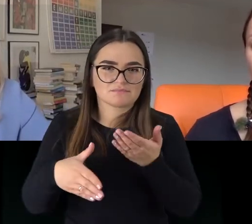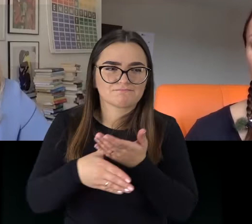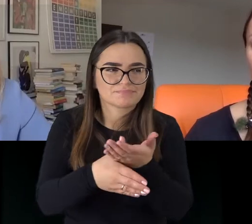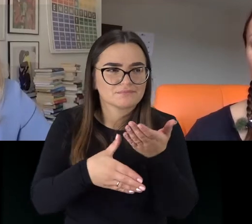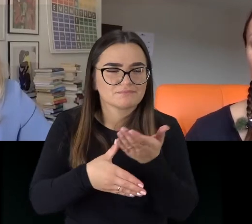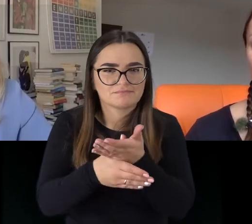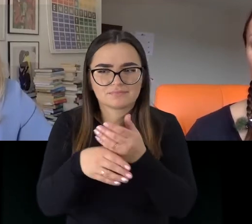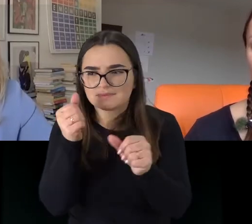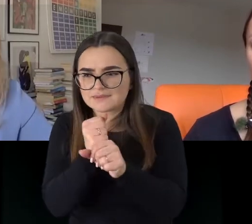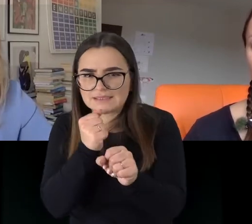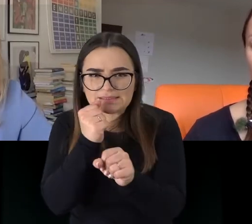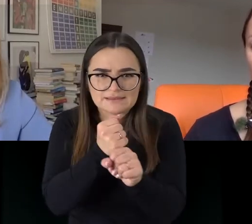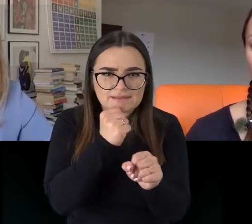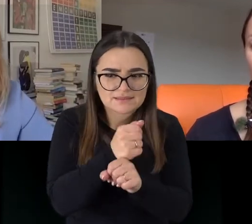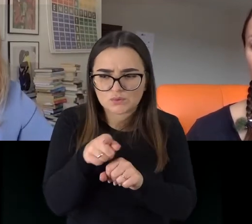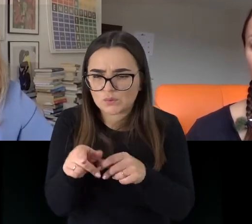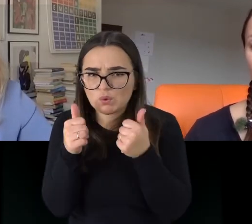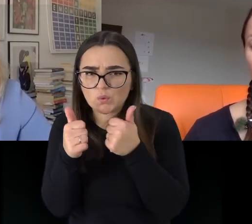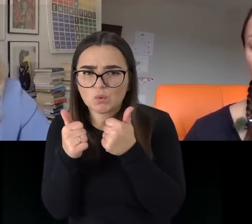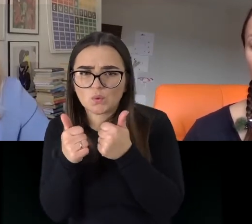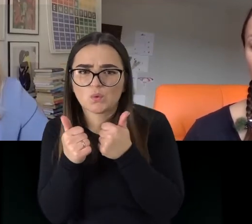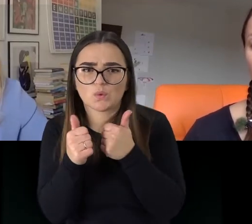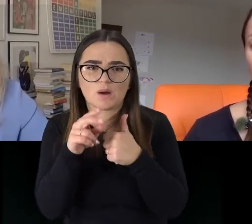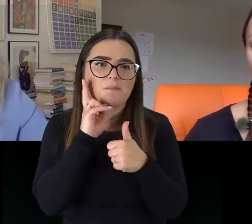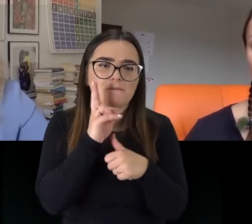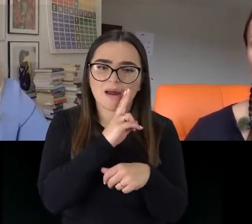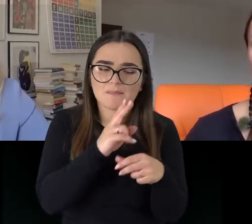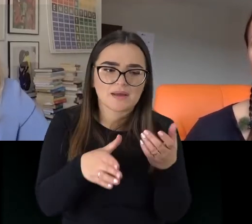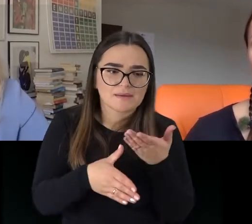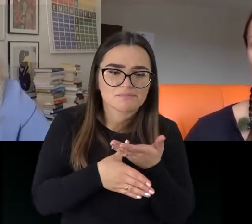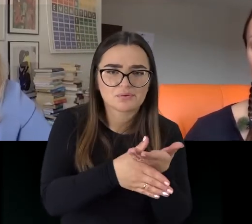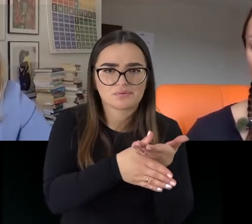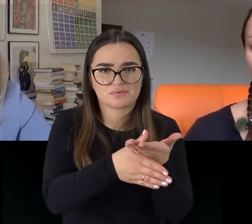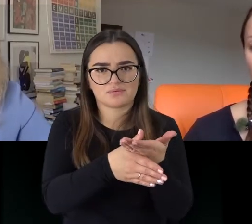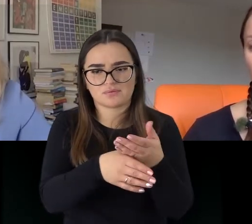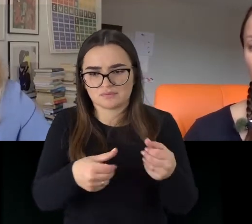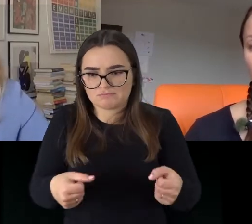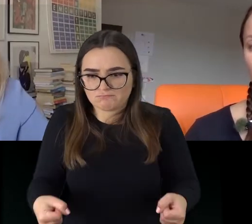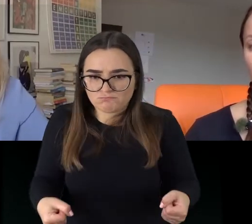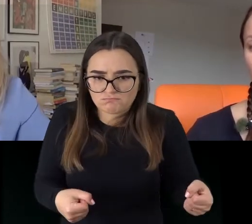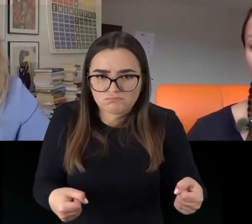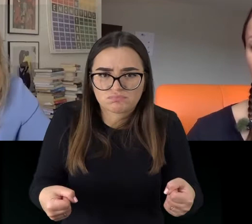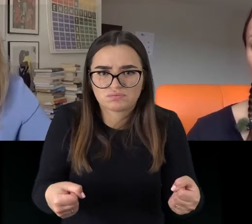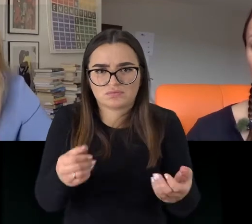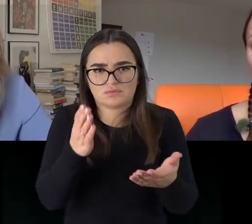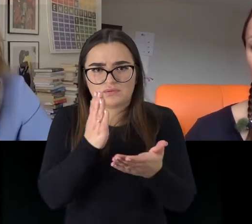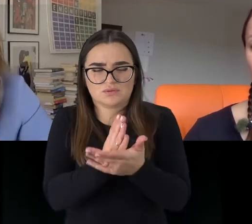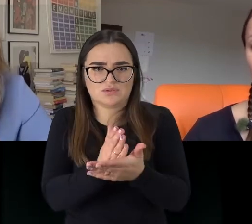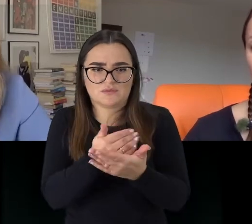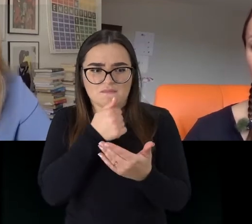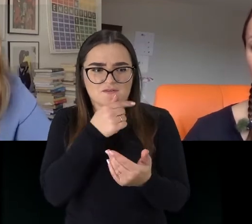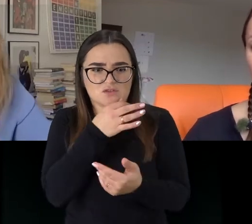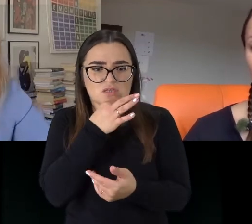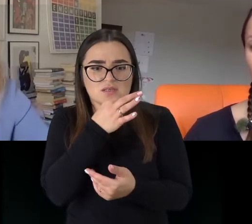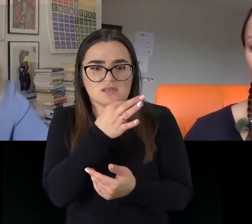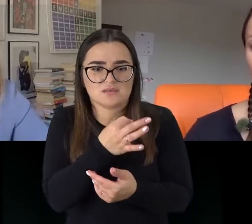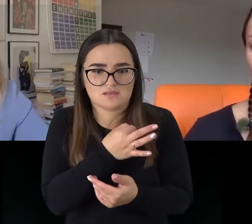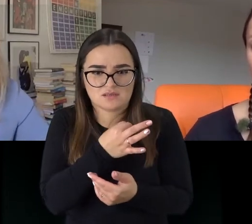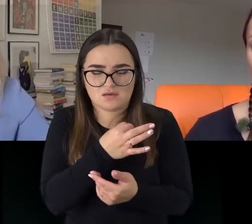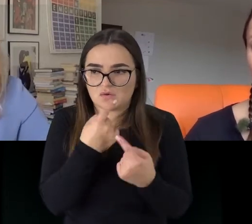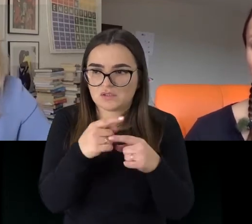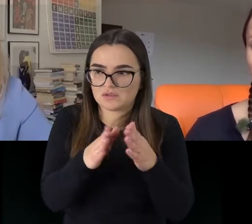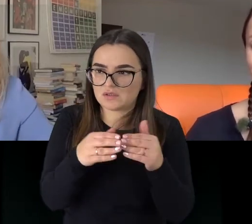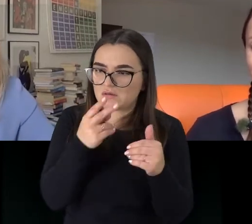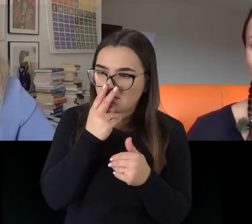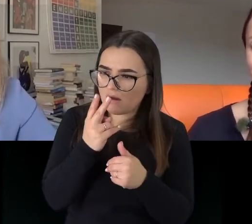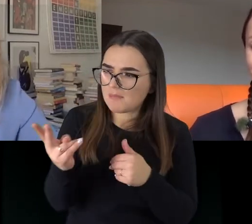viską daro, ne, jisai toks geras, jisai mamai padeda, jisai neša maišus, jisai, nu, visi sako, nu, kodėl, vat, mano, tai,